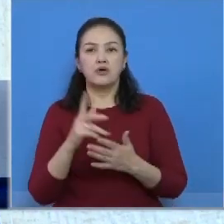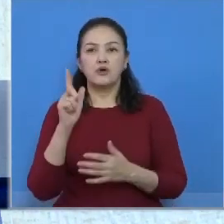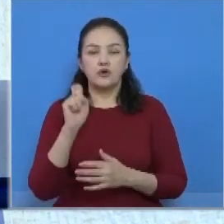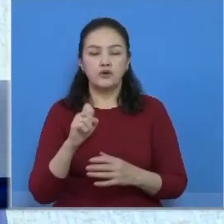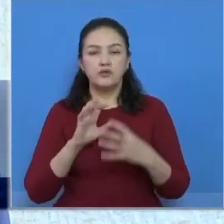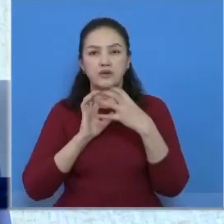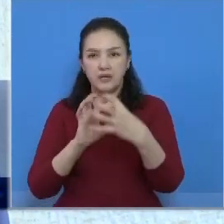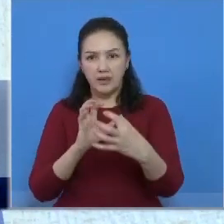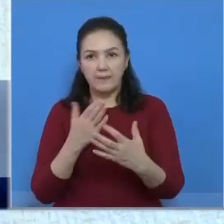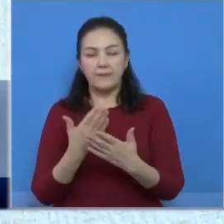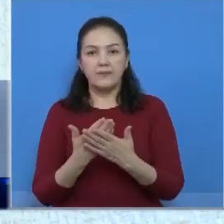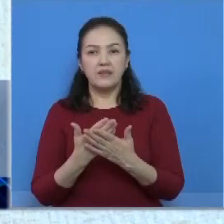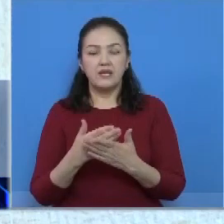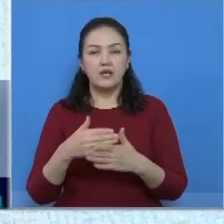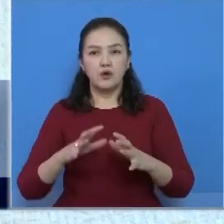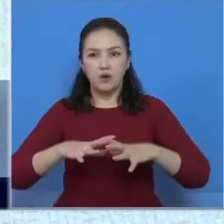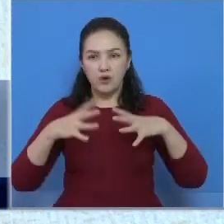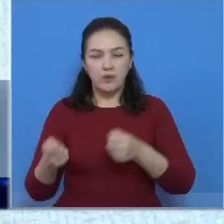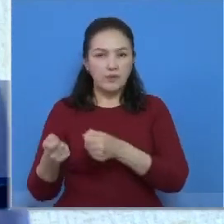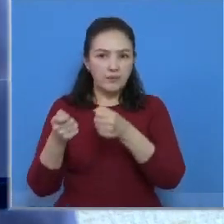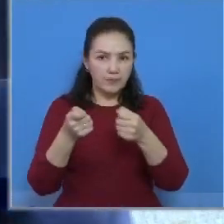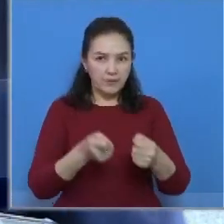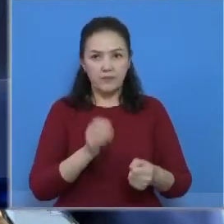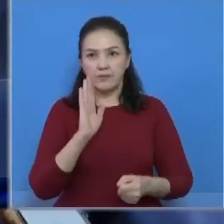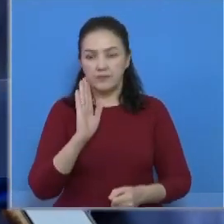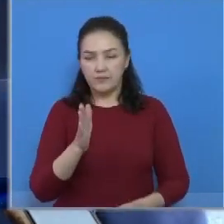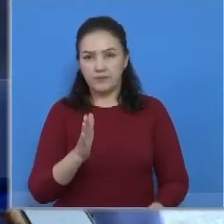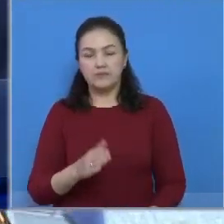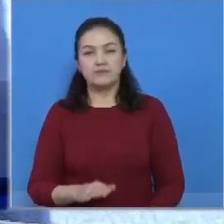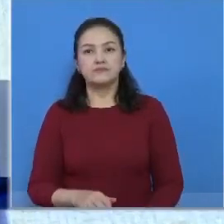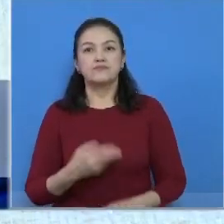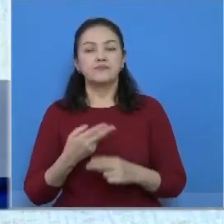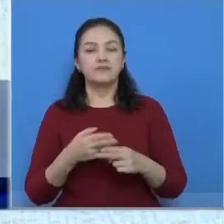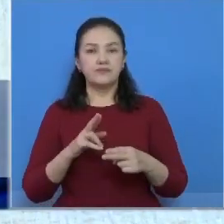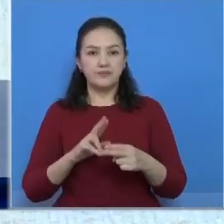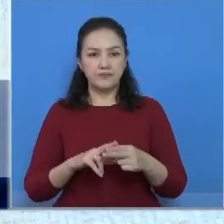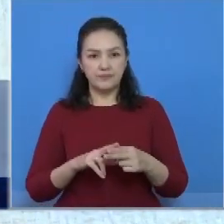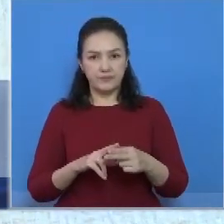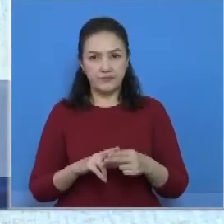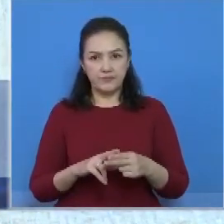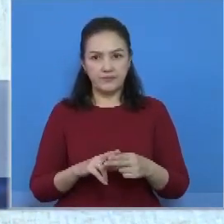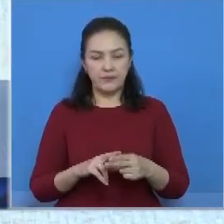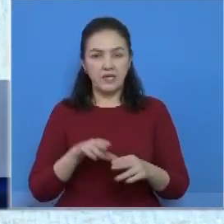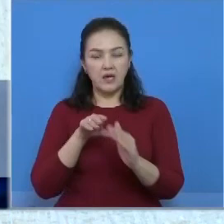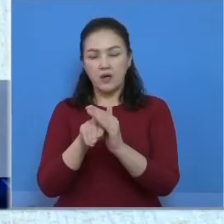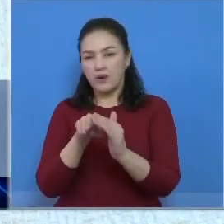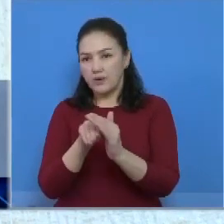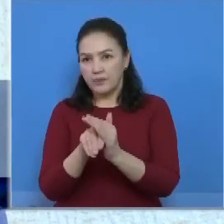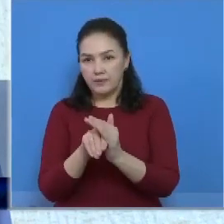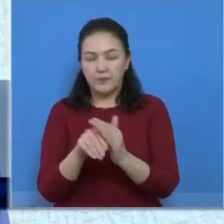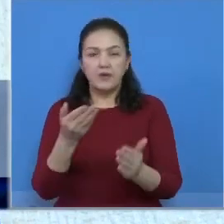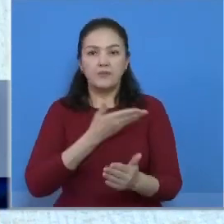жаңа сыйымдылығы үлкен автобустар келетін болады. Сондықтан оған қосымша да